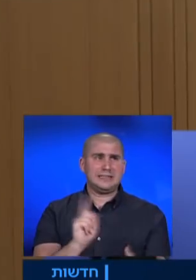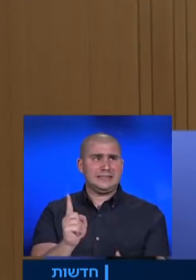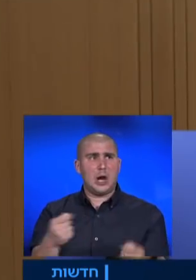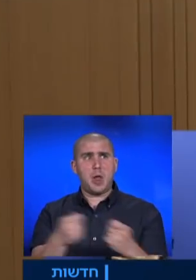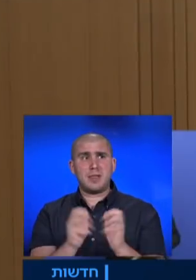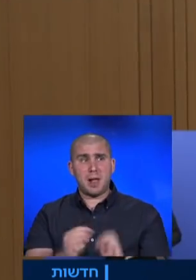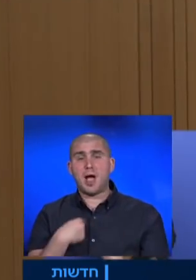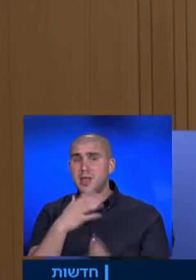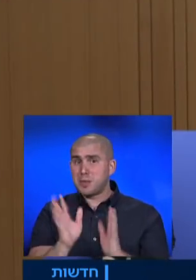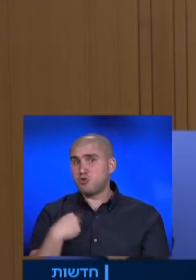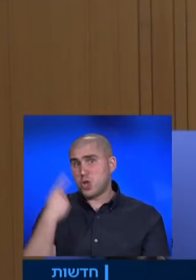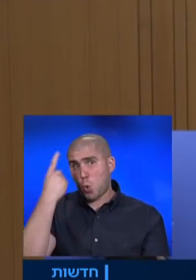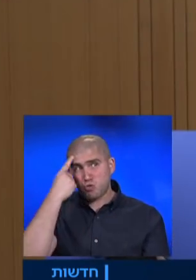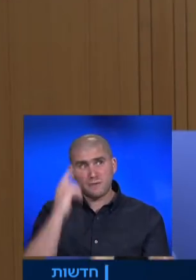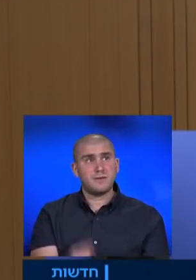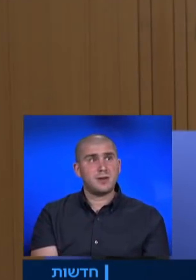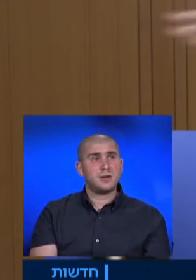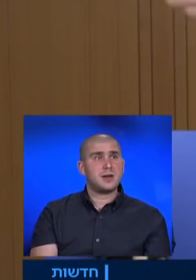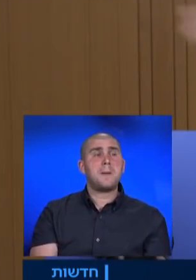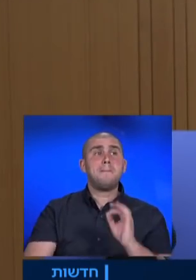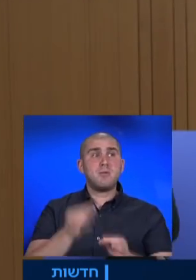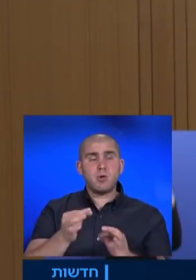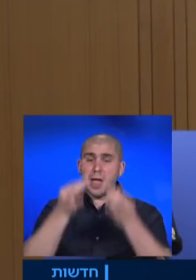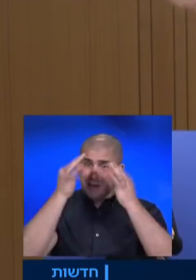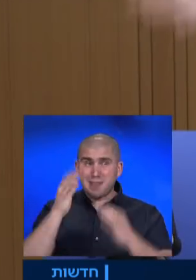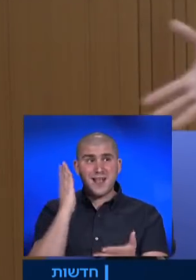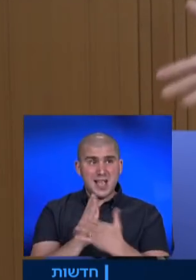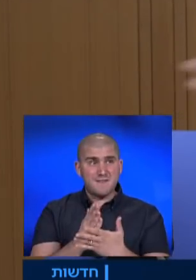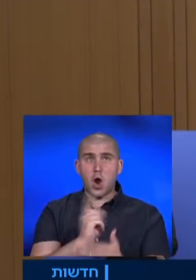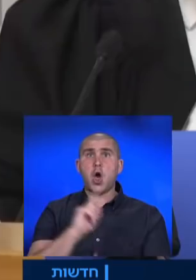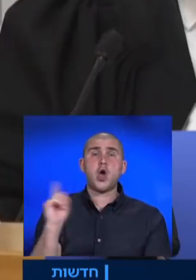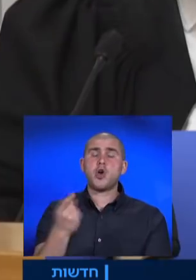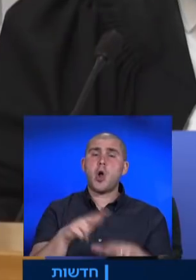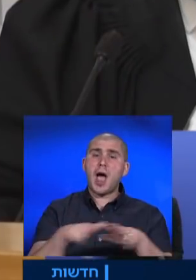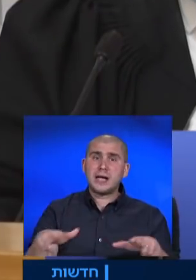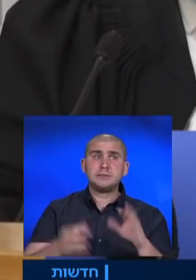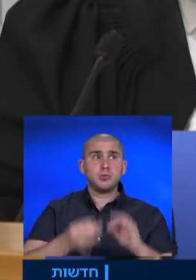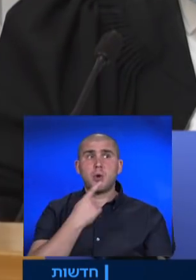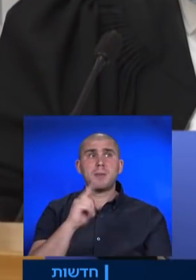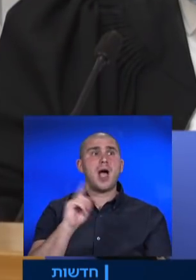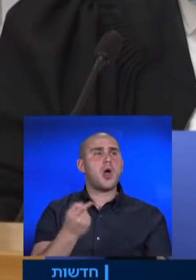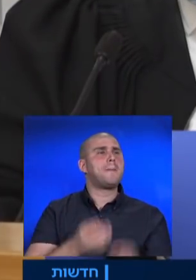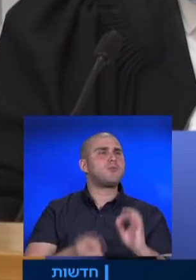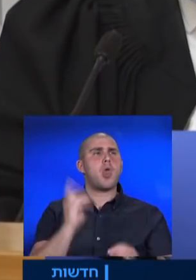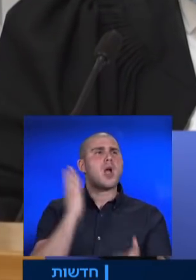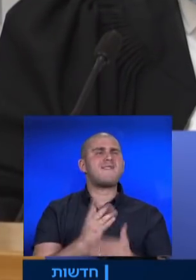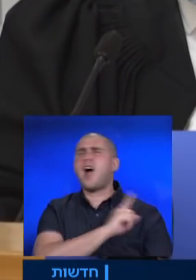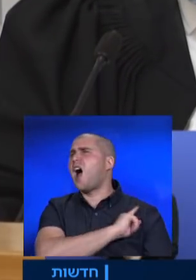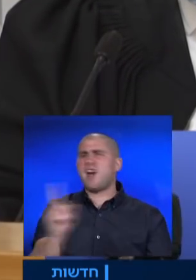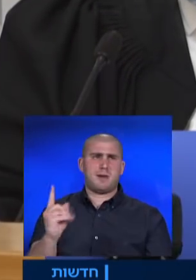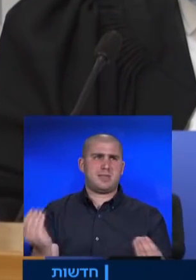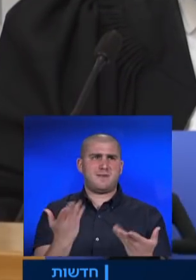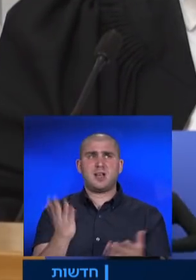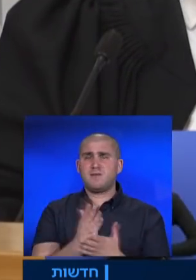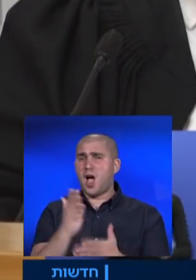אני חושב. בית המשפט הנכבד קבע שמלוא כל הארץ משפט, אז אומרים שהכל משפט. בית המשפט לא קבע מעולם. אמר אבל אמירה כזאת.